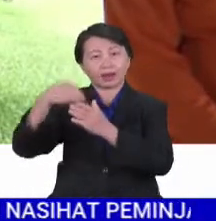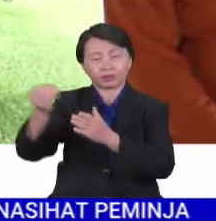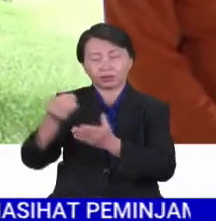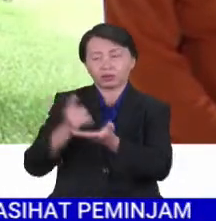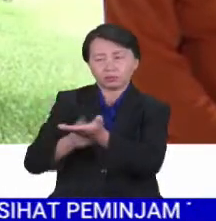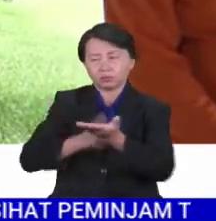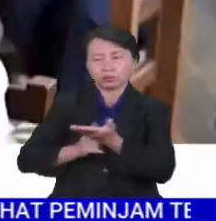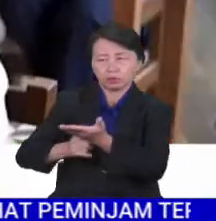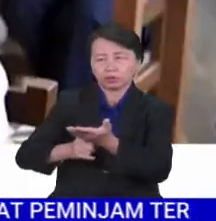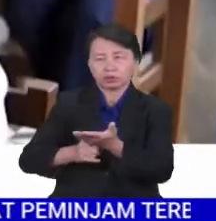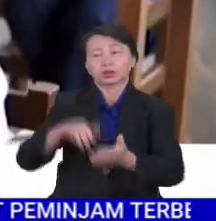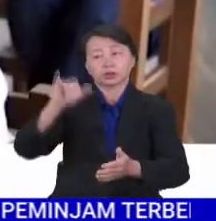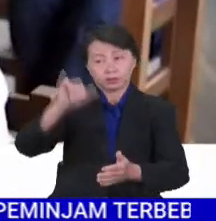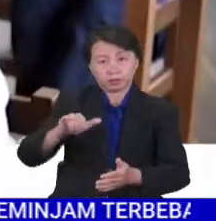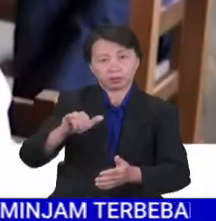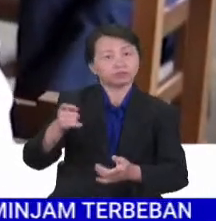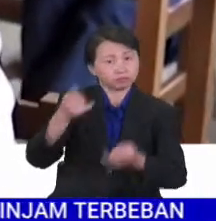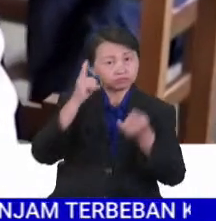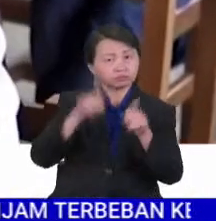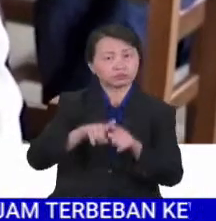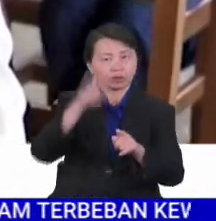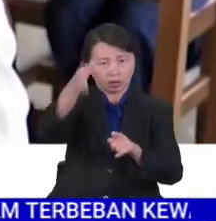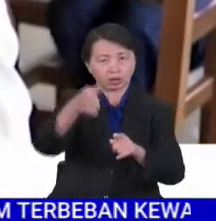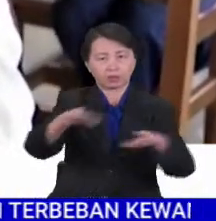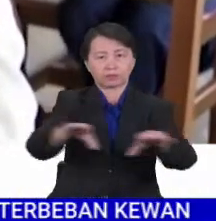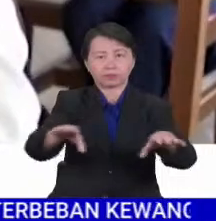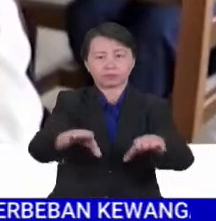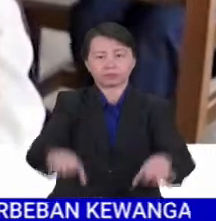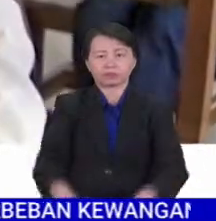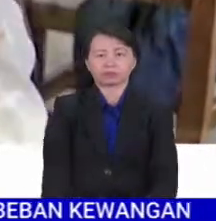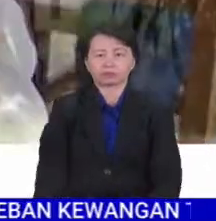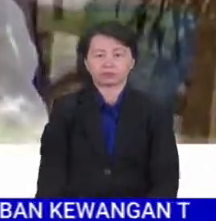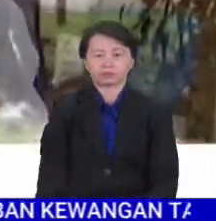ya, itu akan dilaksanakan.